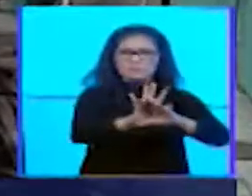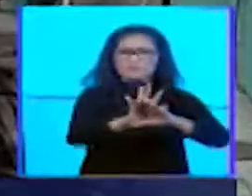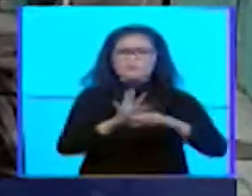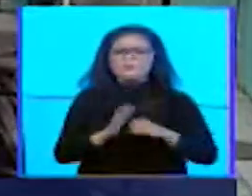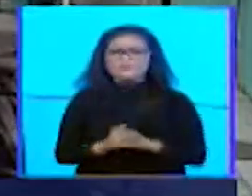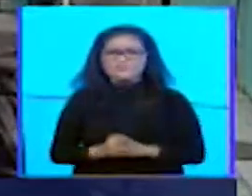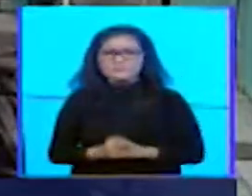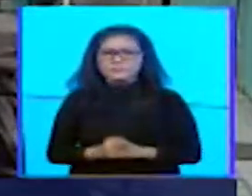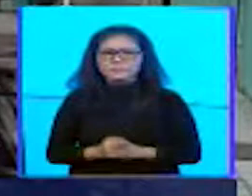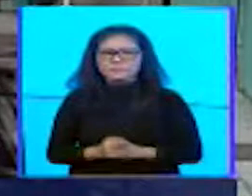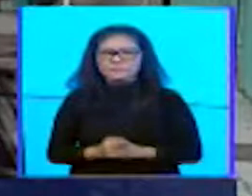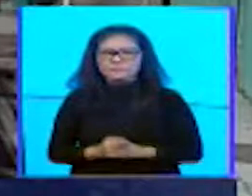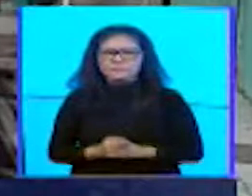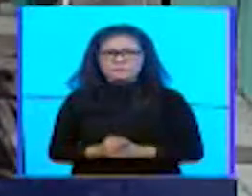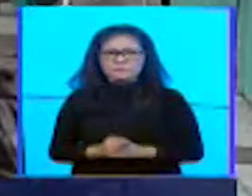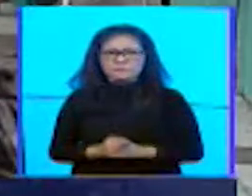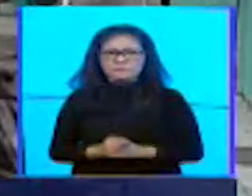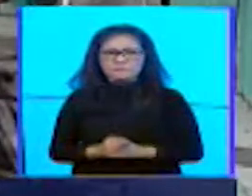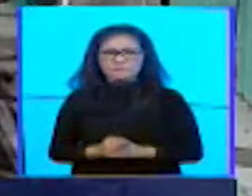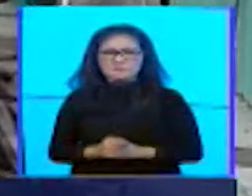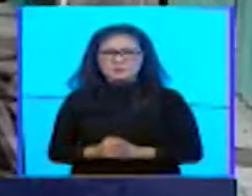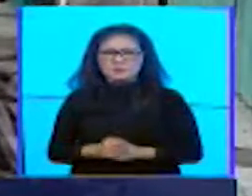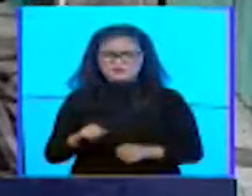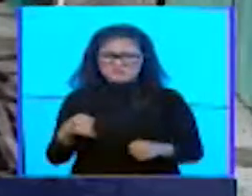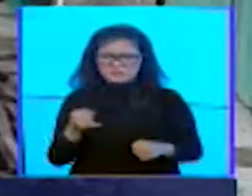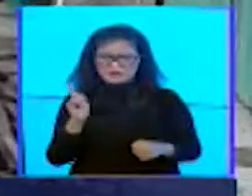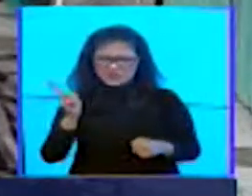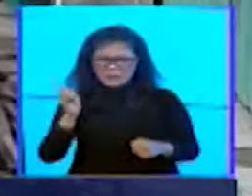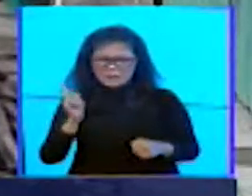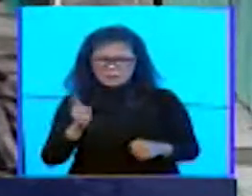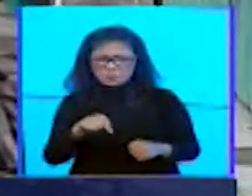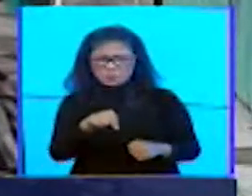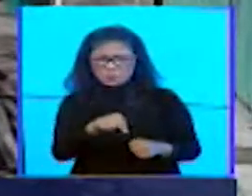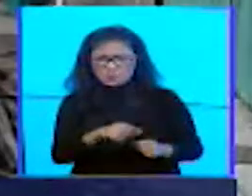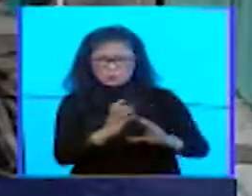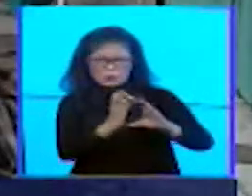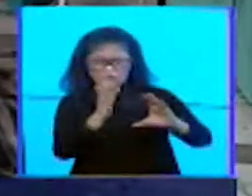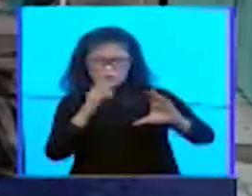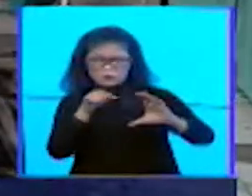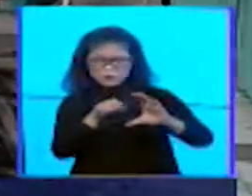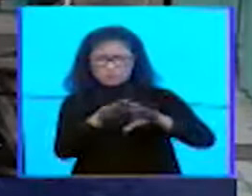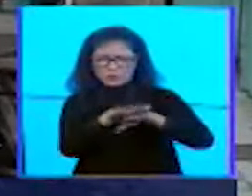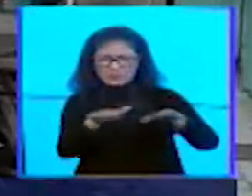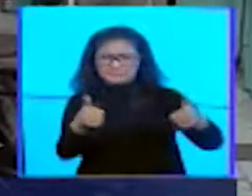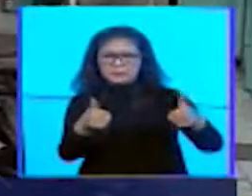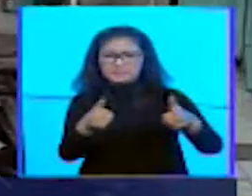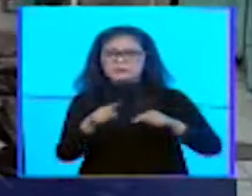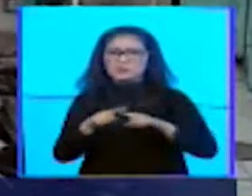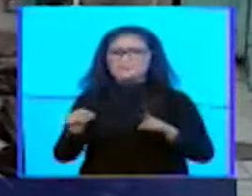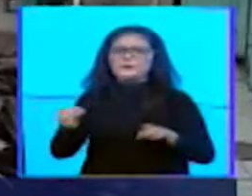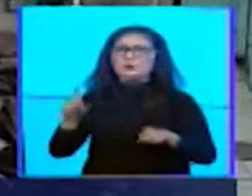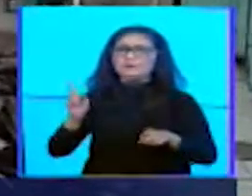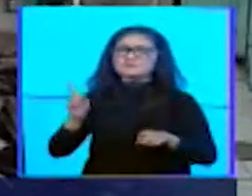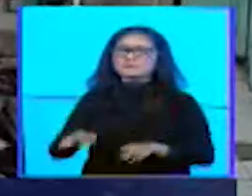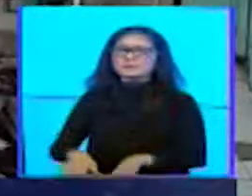kita tertutup ya tidak terlihat, kalau hujan baru terlihat. Selama ini kita berpikir karena ini memang debit air tinggi, ternyata bukan.